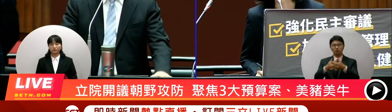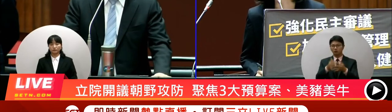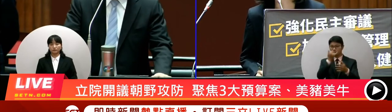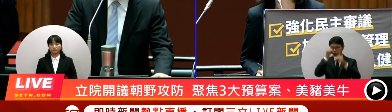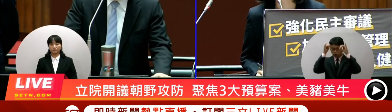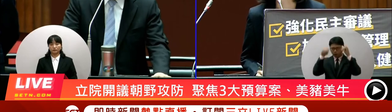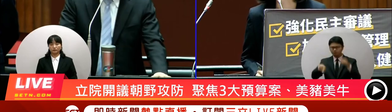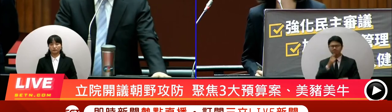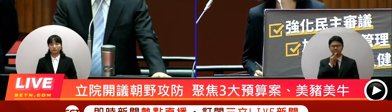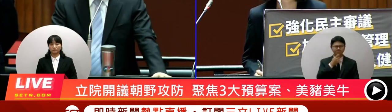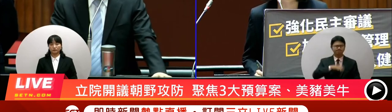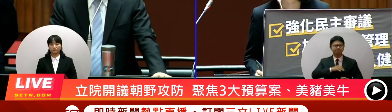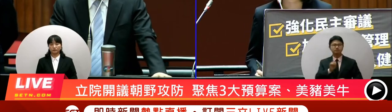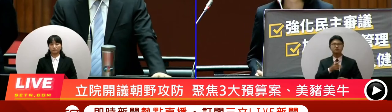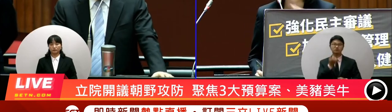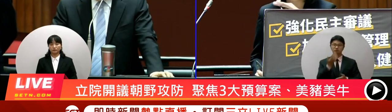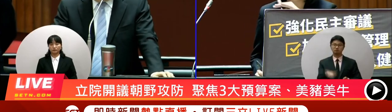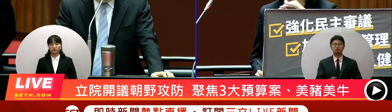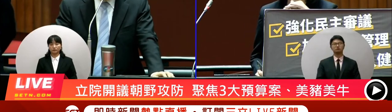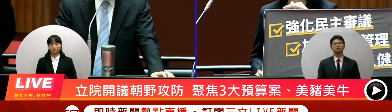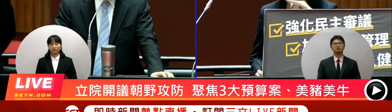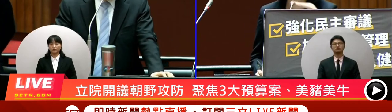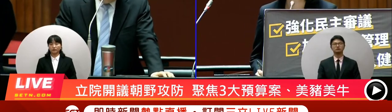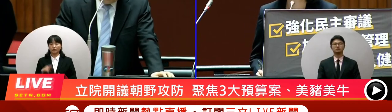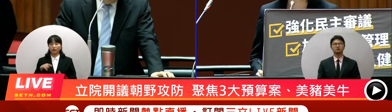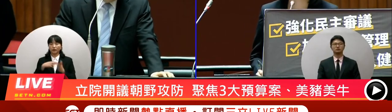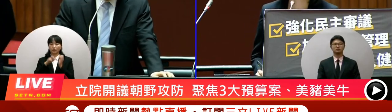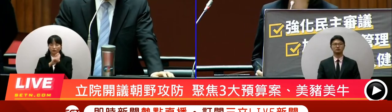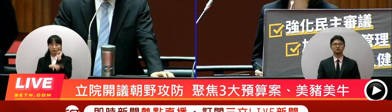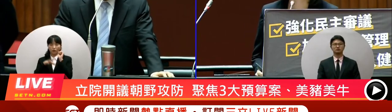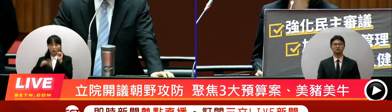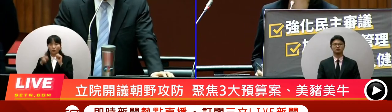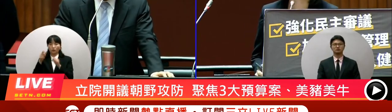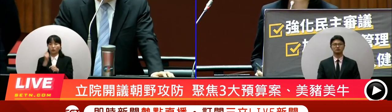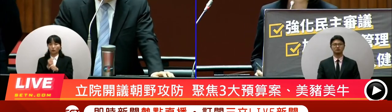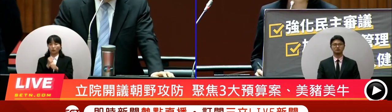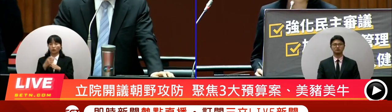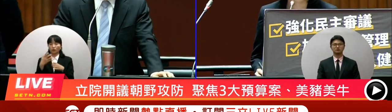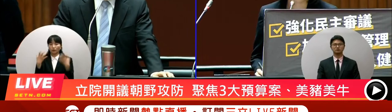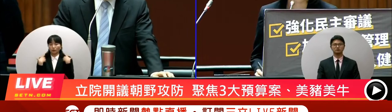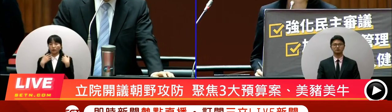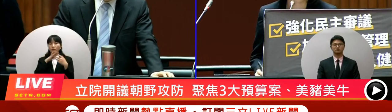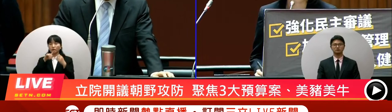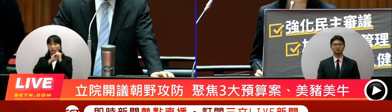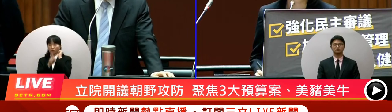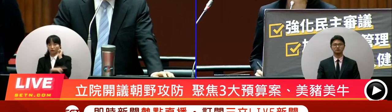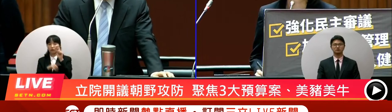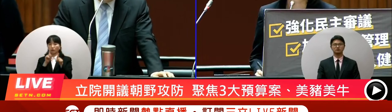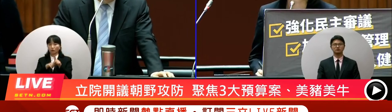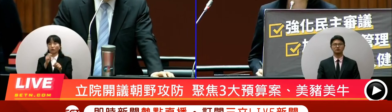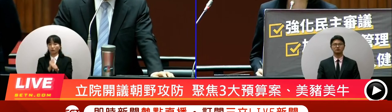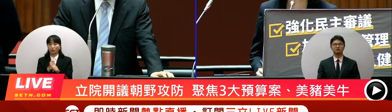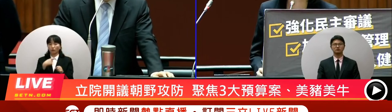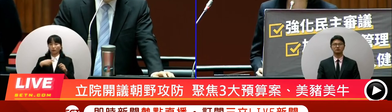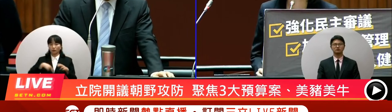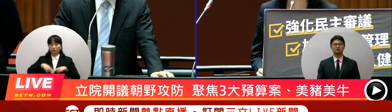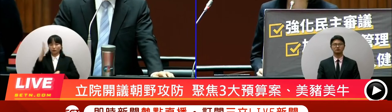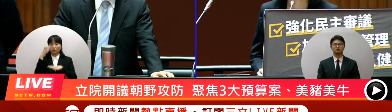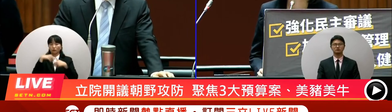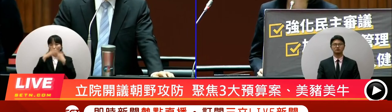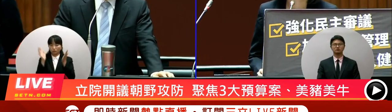疑和担心？ 贵院的职权行使依据相关法律的规定，那行政院都是尊